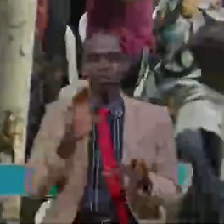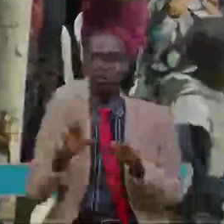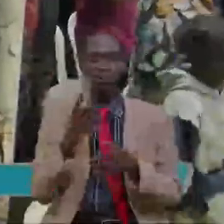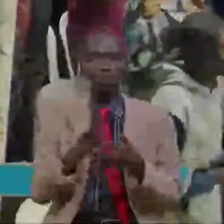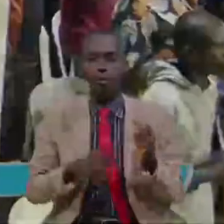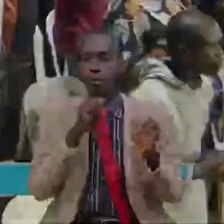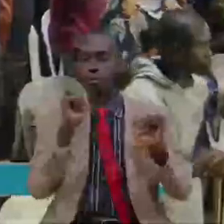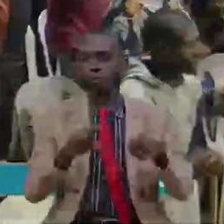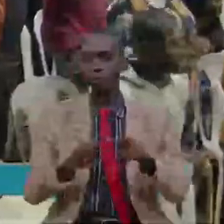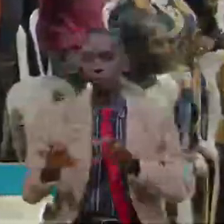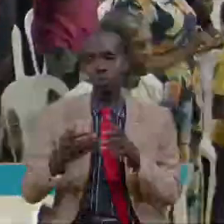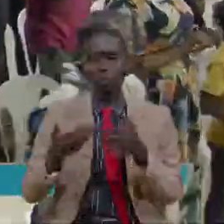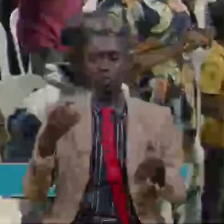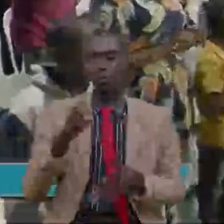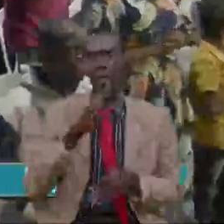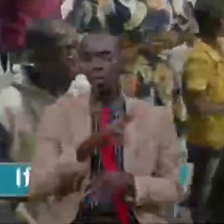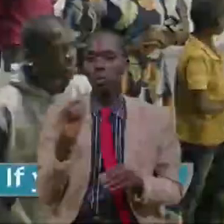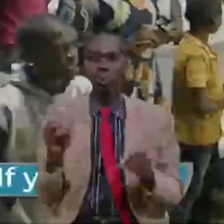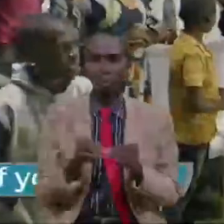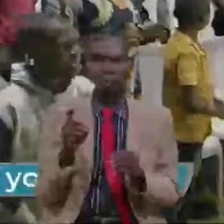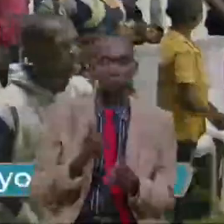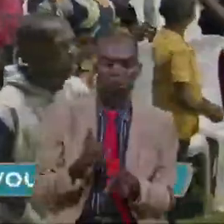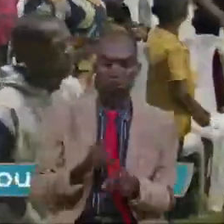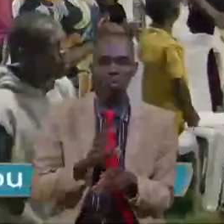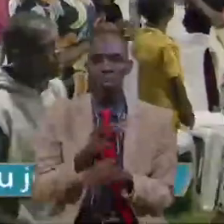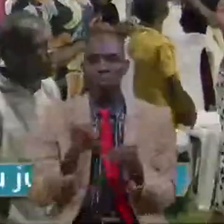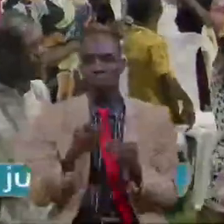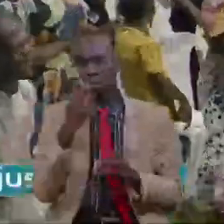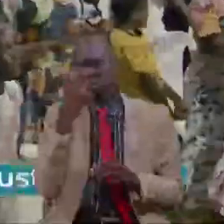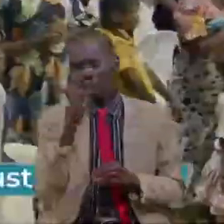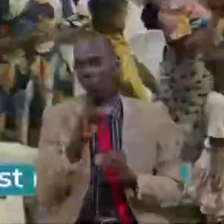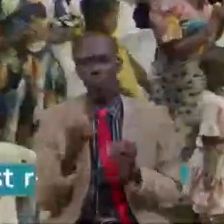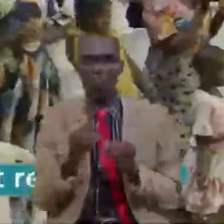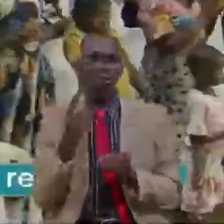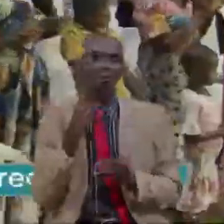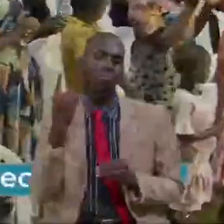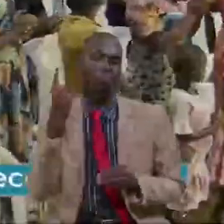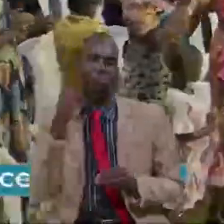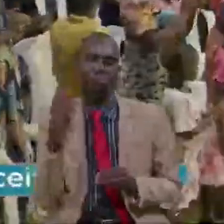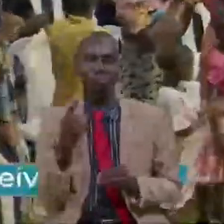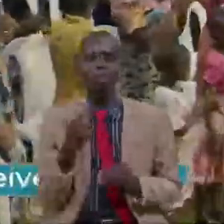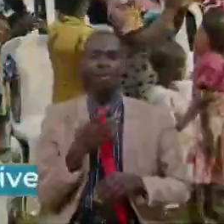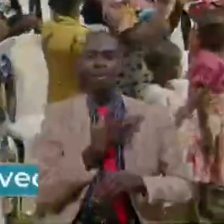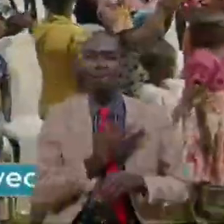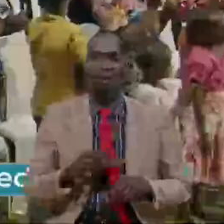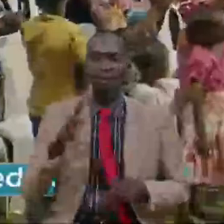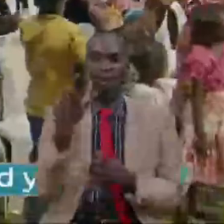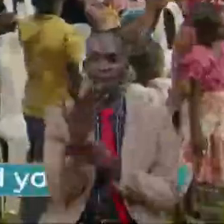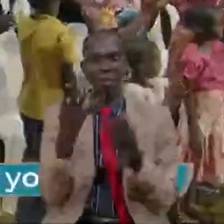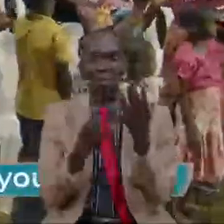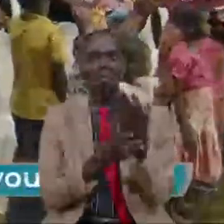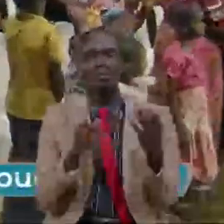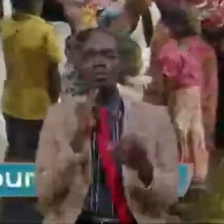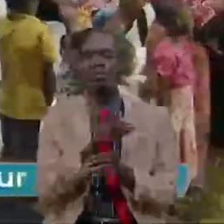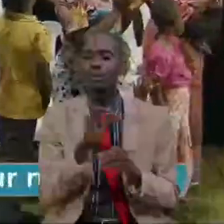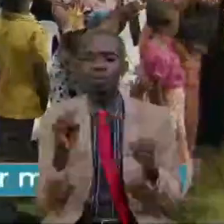Fais ce que tu n'arrivais pas à faire avant. Tu n'es plus paralysé, tu n'es plus aveugle, tu n'es plus sourd, tu n'es plus muet. Et